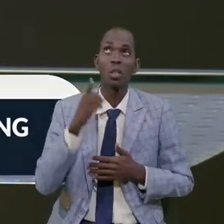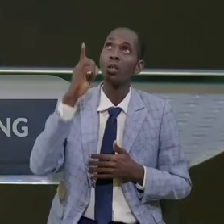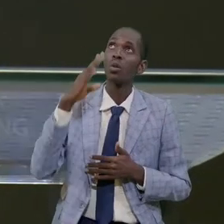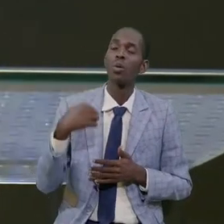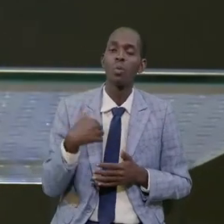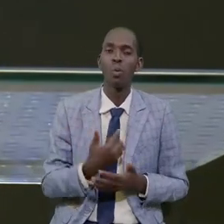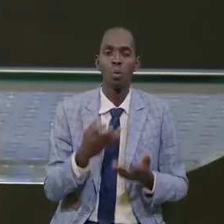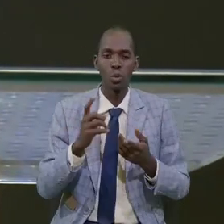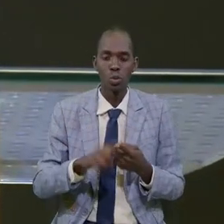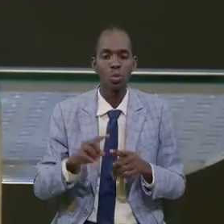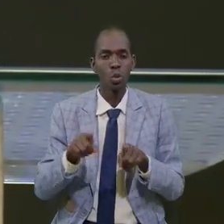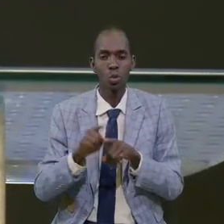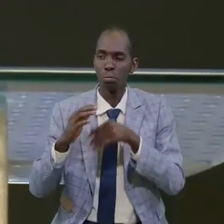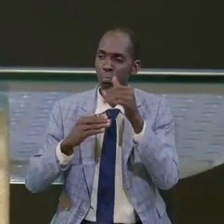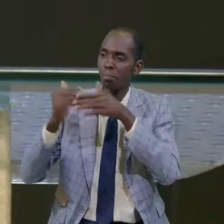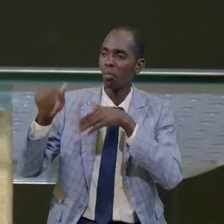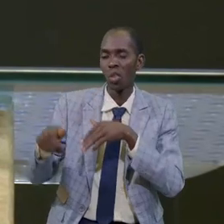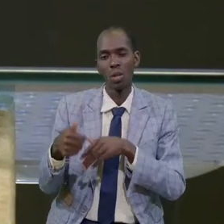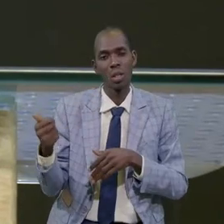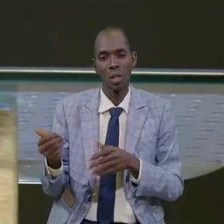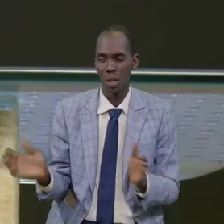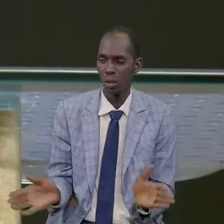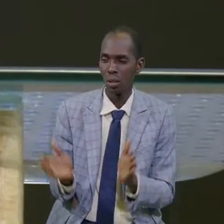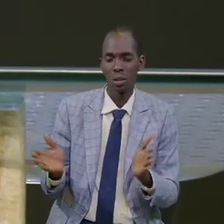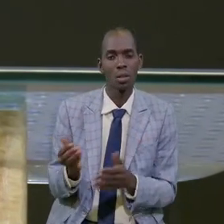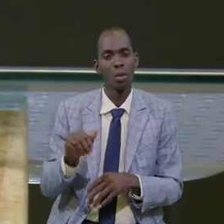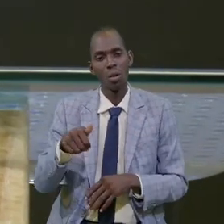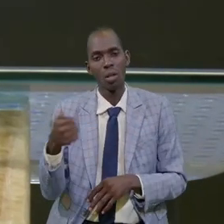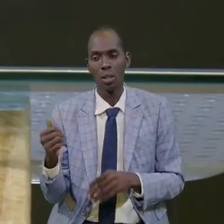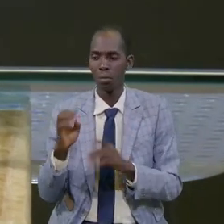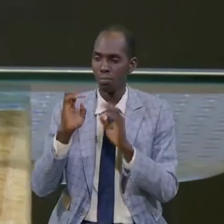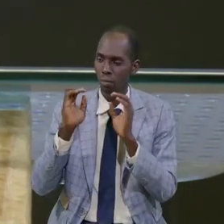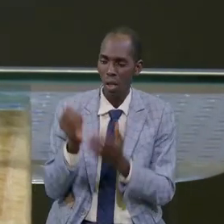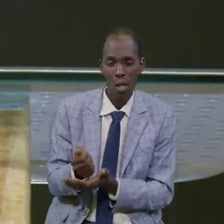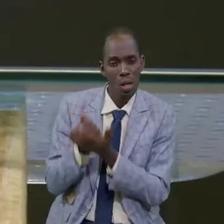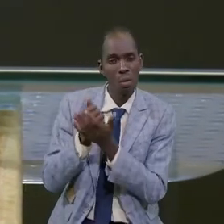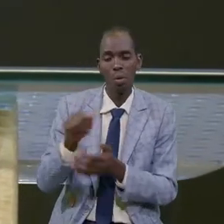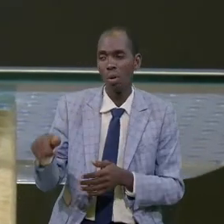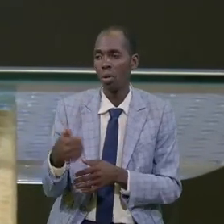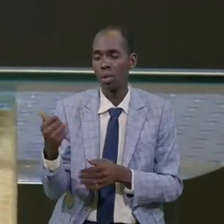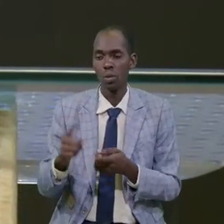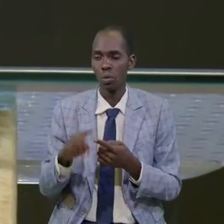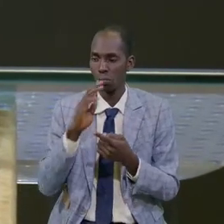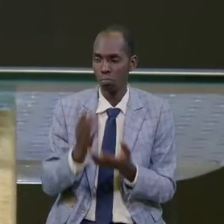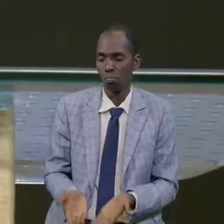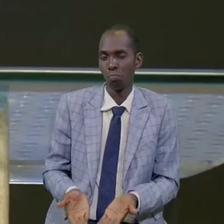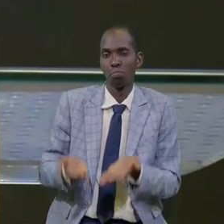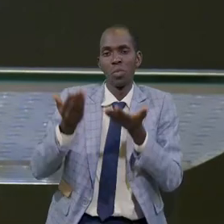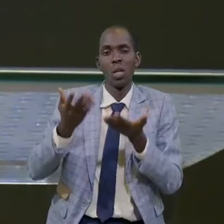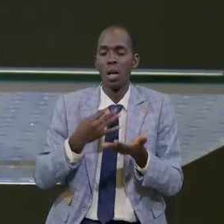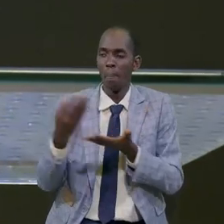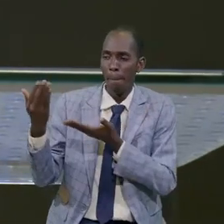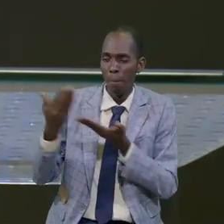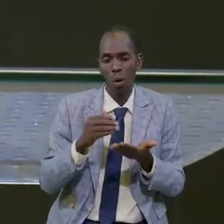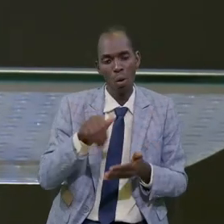nous allons édifier les autres, nous allons illuminer les autres, nous allons éduquer les autres, nous allons édifier les autres, nous allons